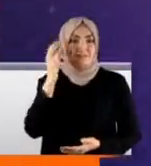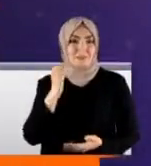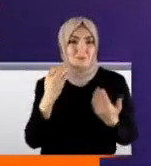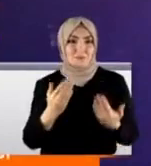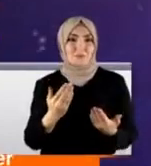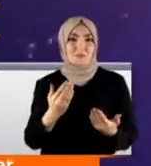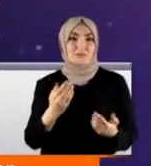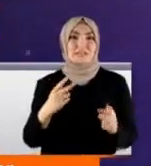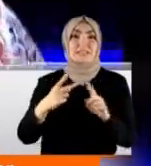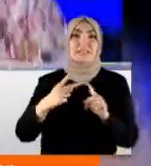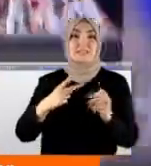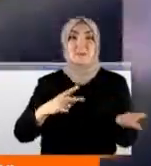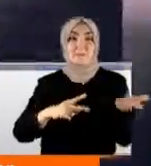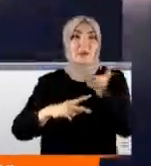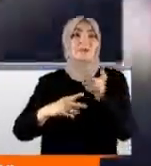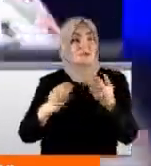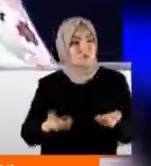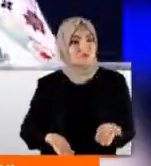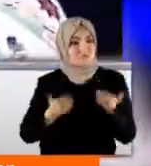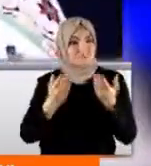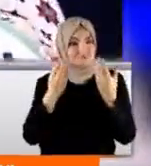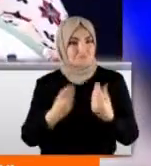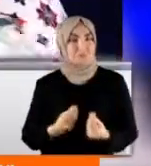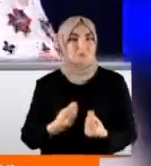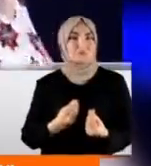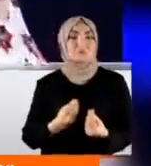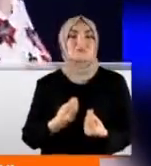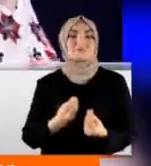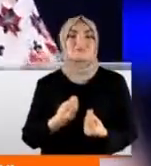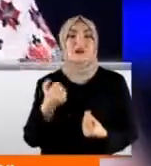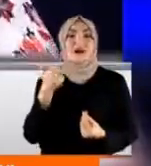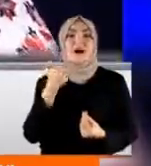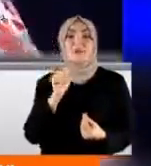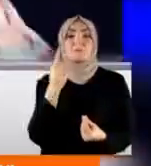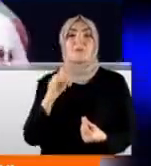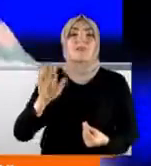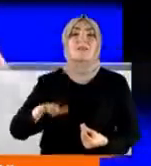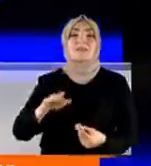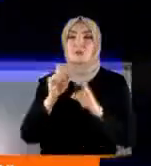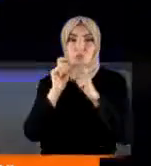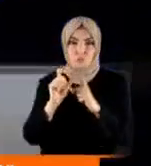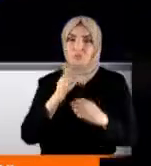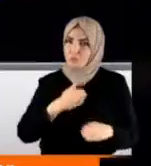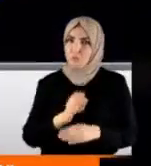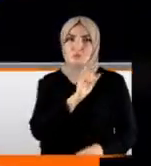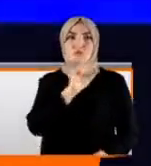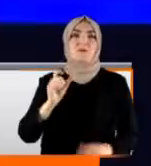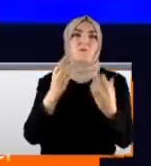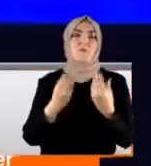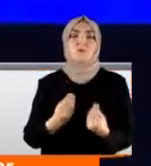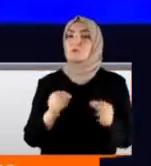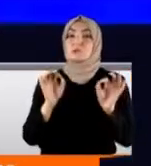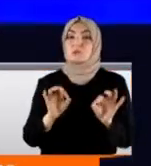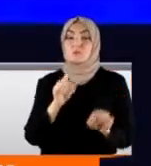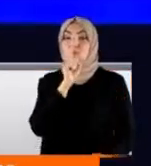yüzden lütfen kendini biraz tebrik et. 60 bin liralık soruya da doğru yanıt veren genç yarışmacı için sırada 125 bin liralık soru vardı.